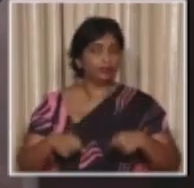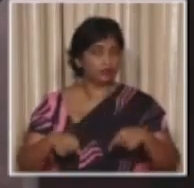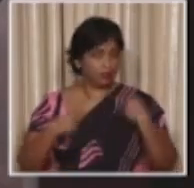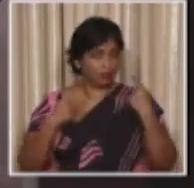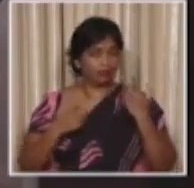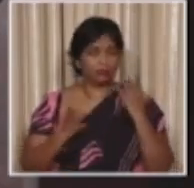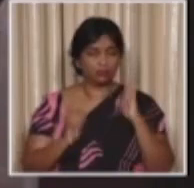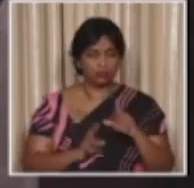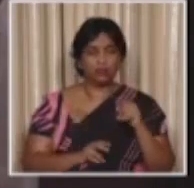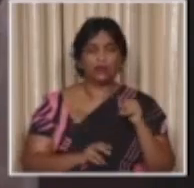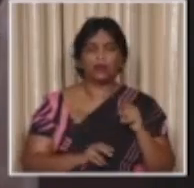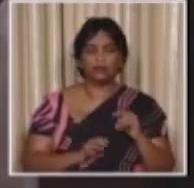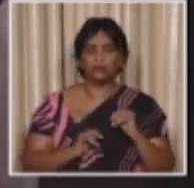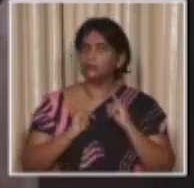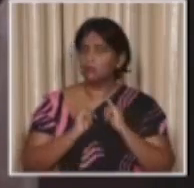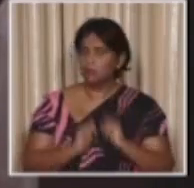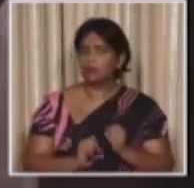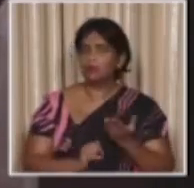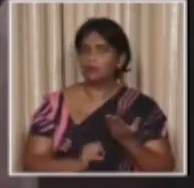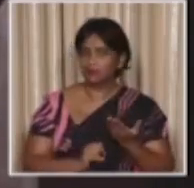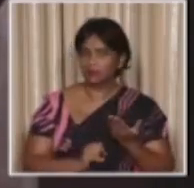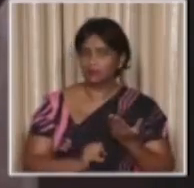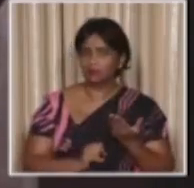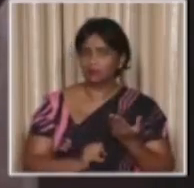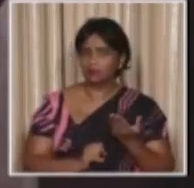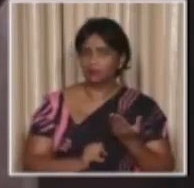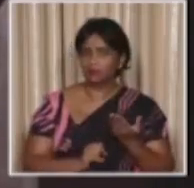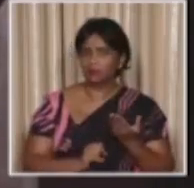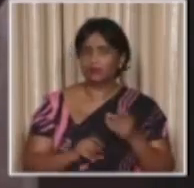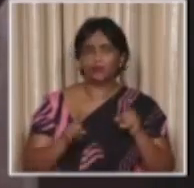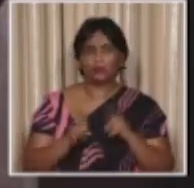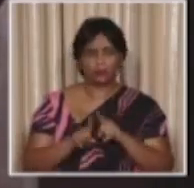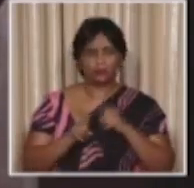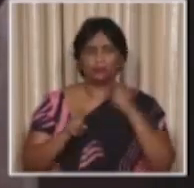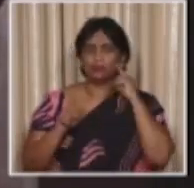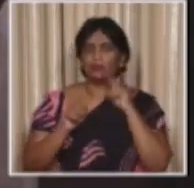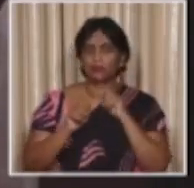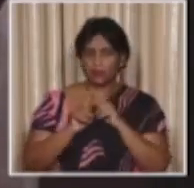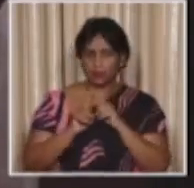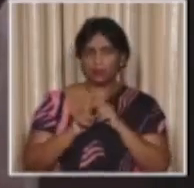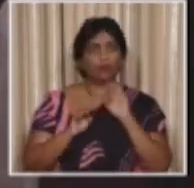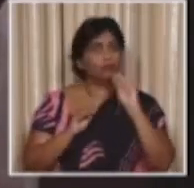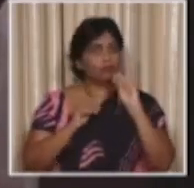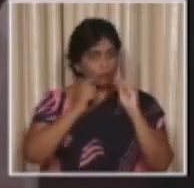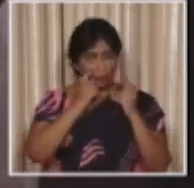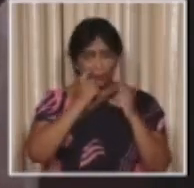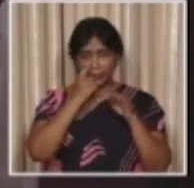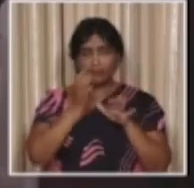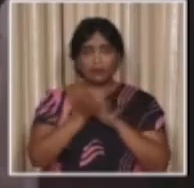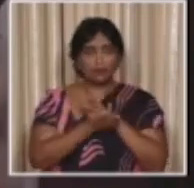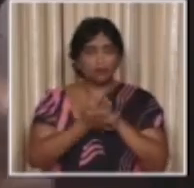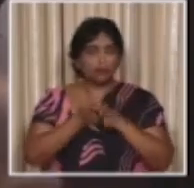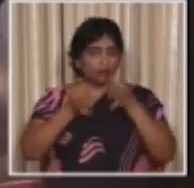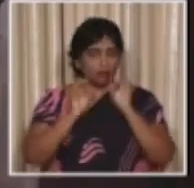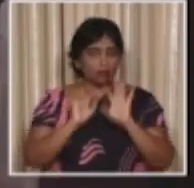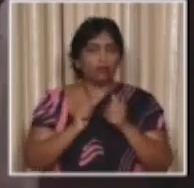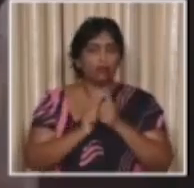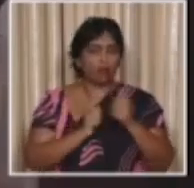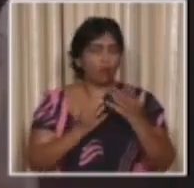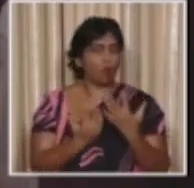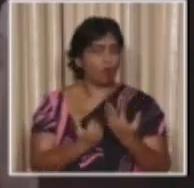කිරීම බරපතල කාරණාව මේ ඒ පිළිබඳව යම් කිසි පැහැදිලි විධිමත් වැඩපිළිවෙලක්